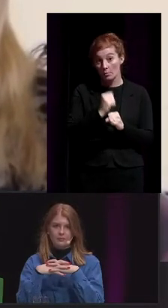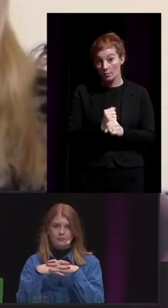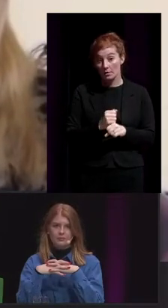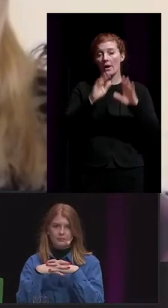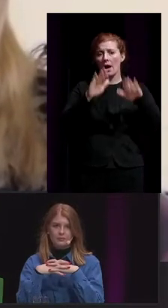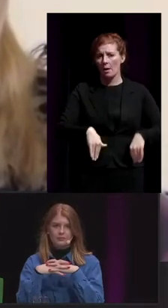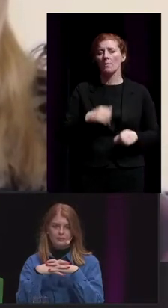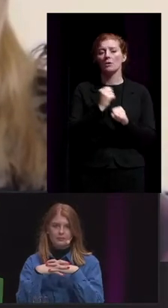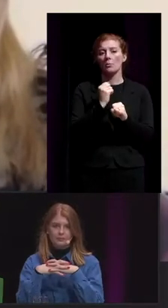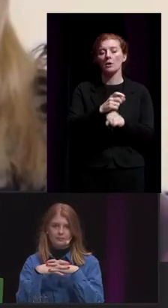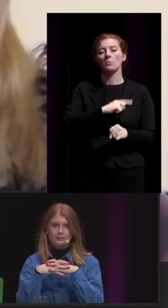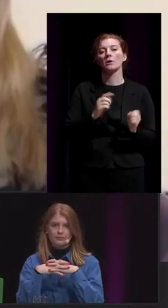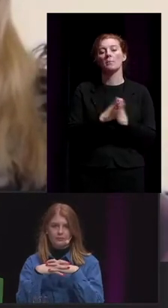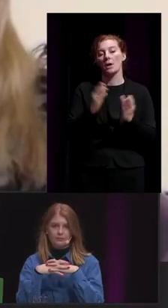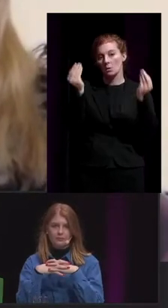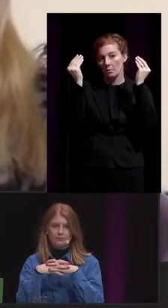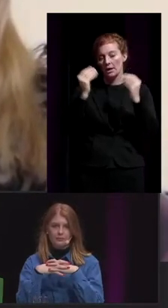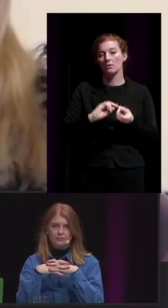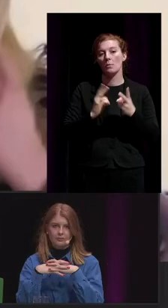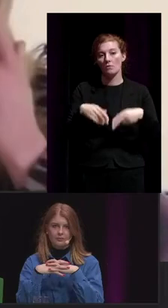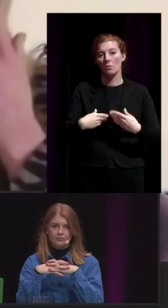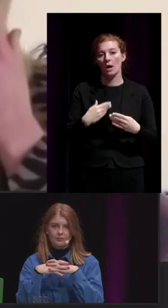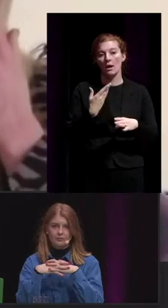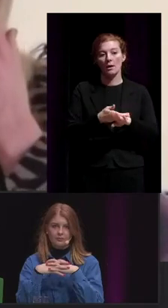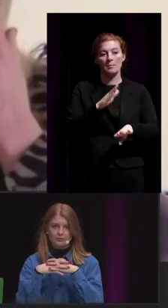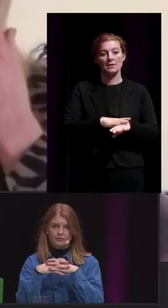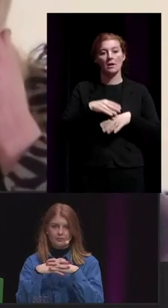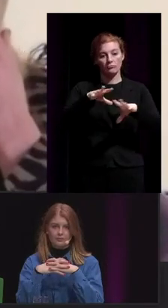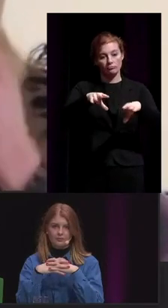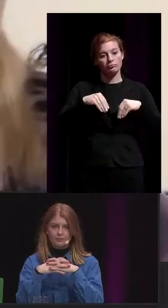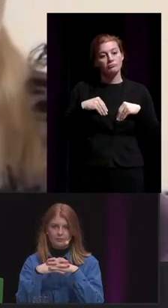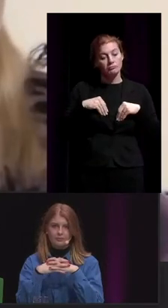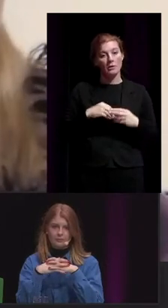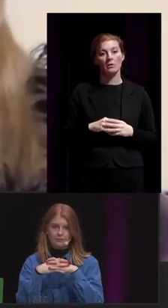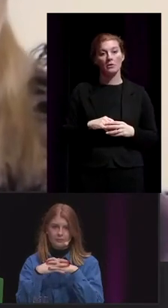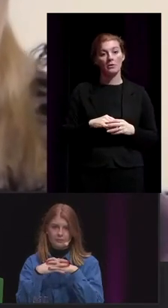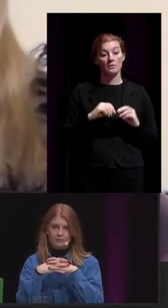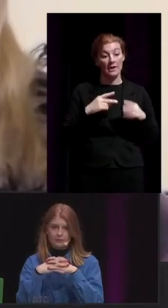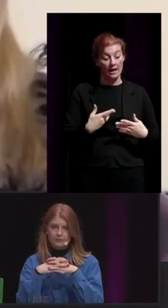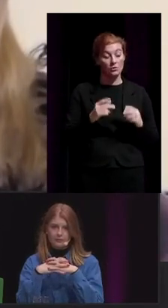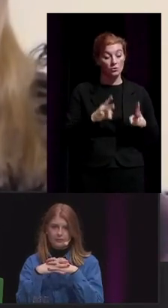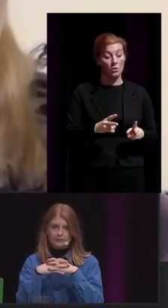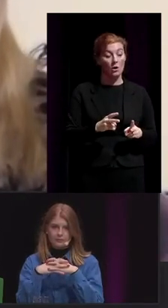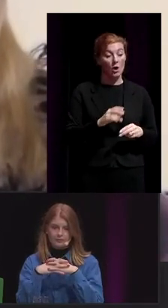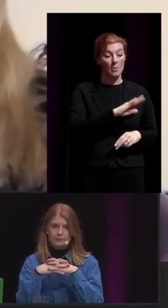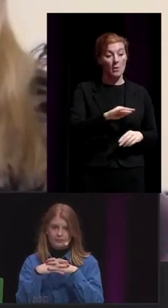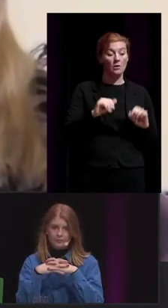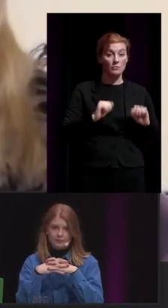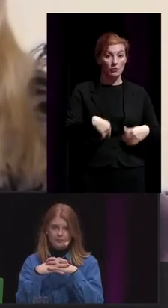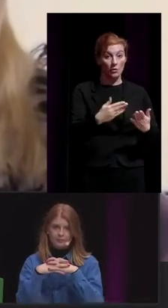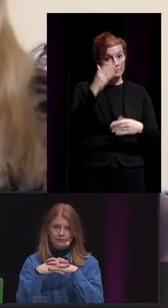med utbildningar för att man ska också ha en kapacitet att ta emot. Det är en etisk aspekt, tänker jag. Om barn får veta sina rättigheter, så ska vi ta emot dem.